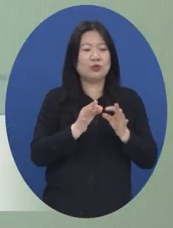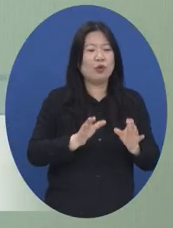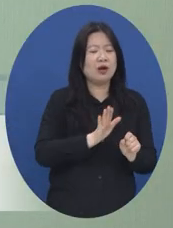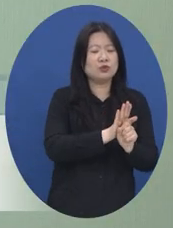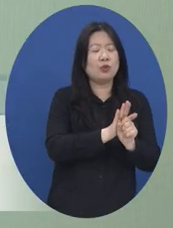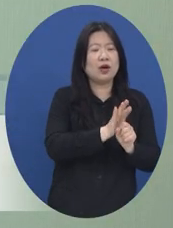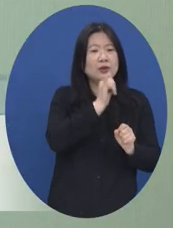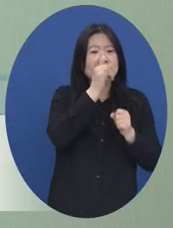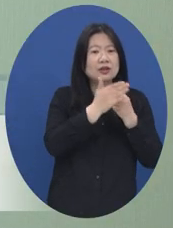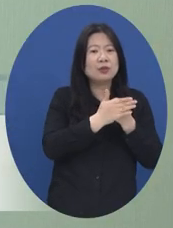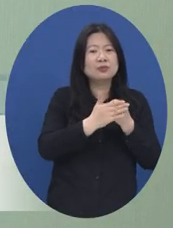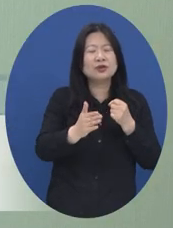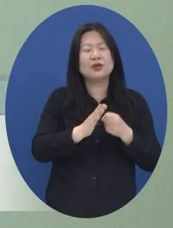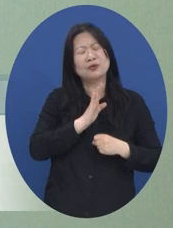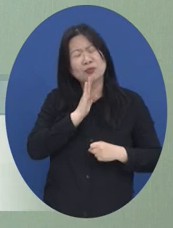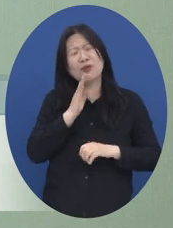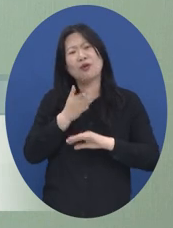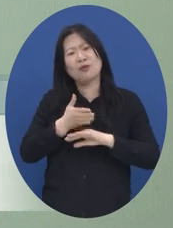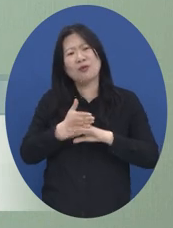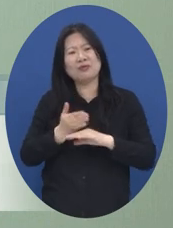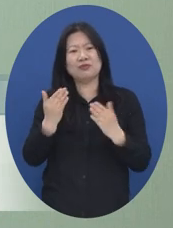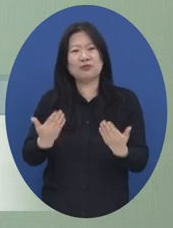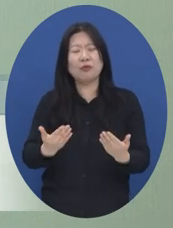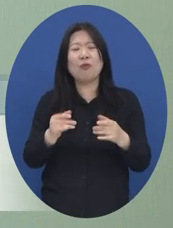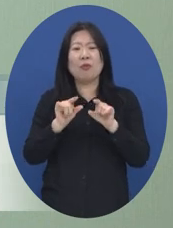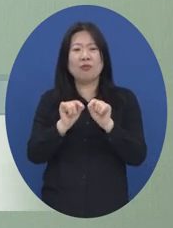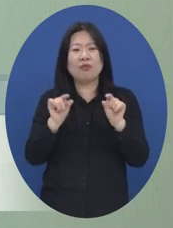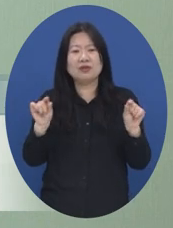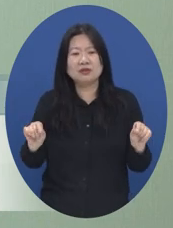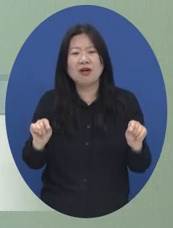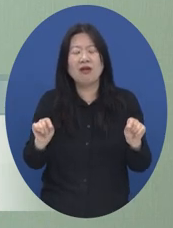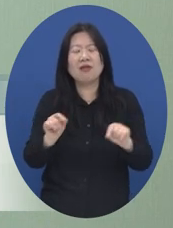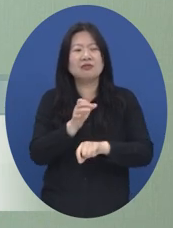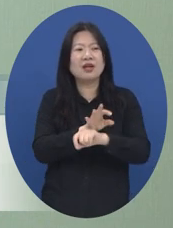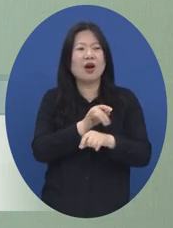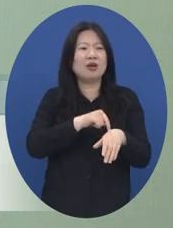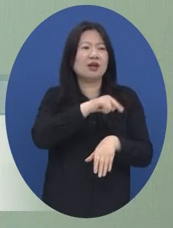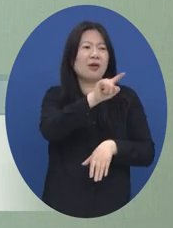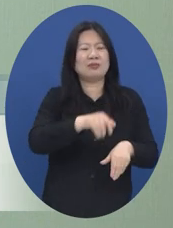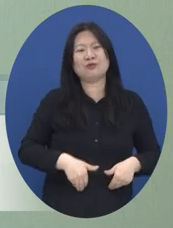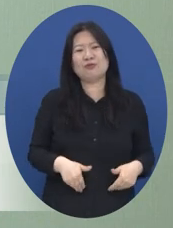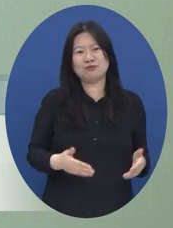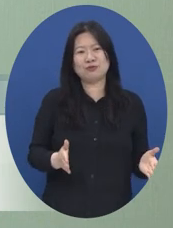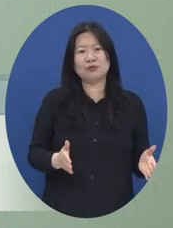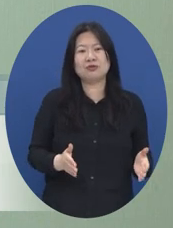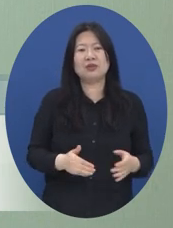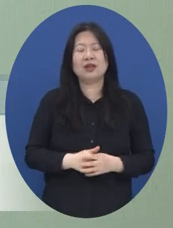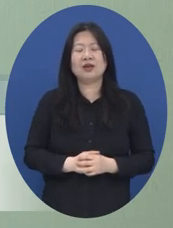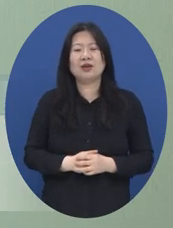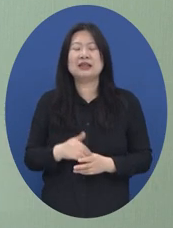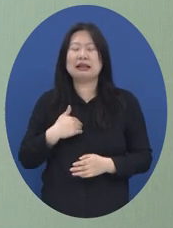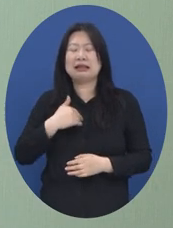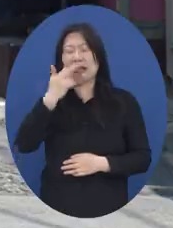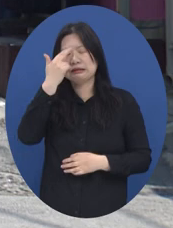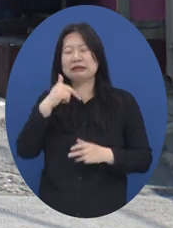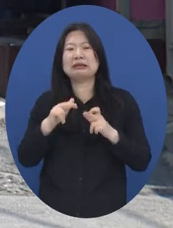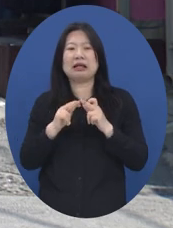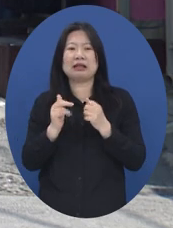뭐안해 먹고 무슨 반찬을 또 사러 안 나가고 제가 시각